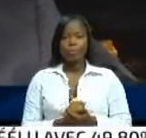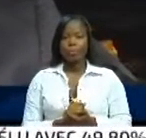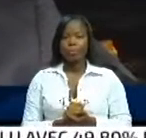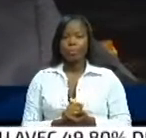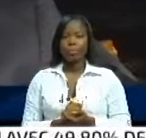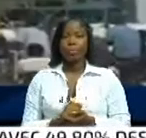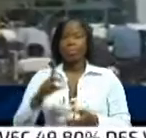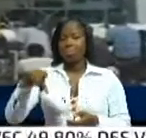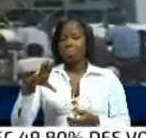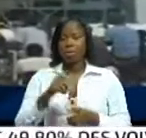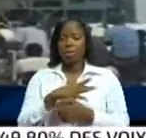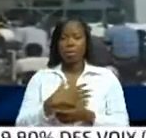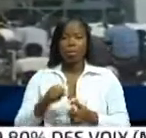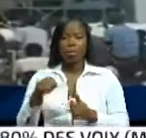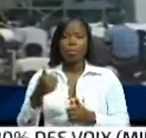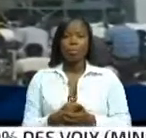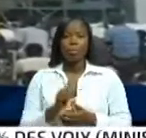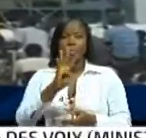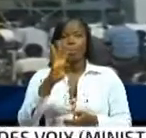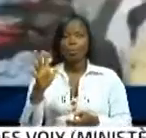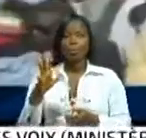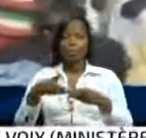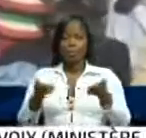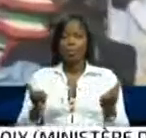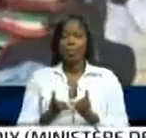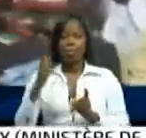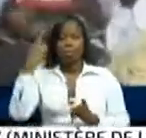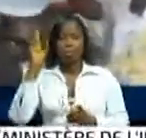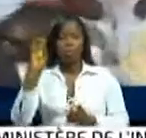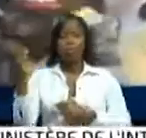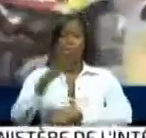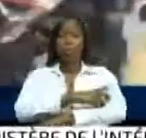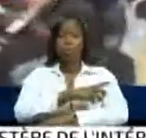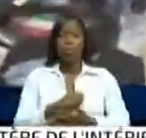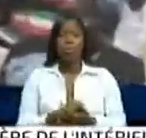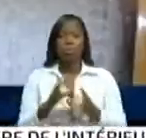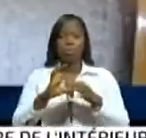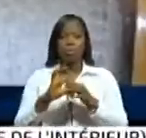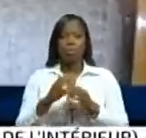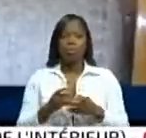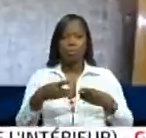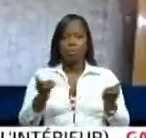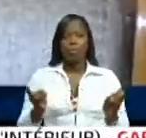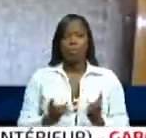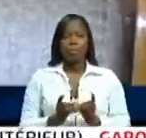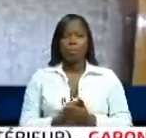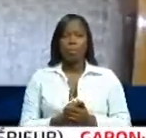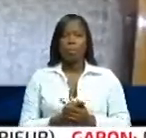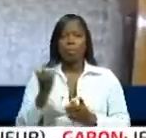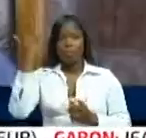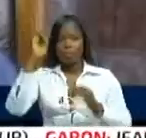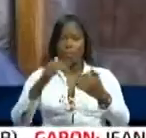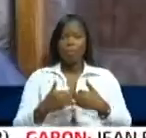plateau les parcelles 45 départements pour six jours de campagne le délai n'était pas cool pour doubler tout un programme évidemment il